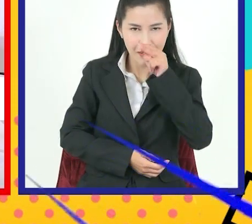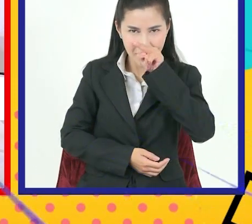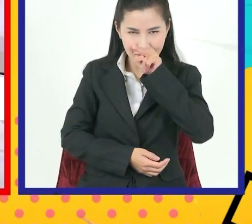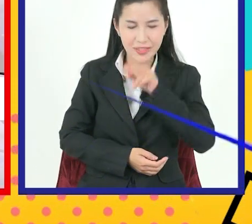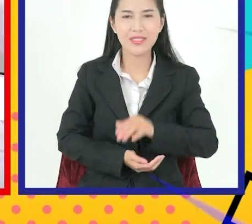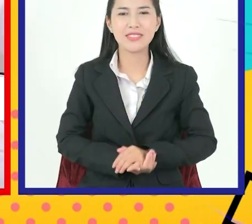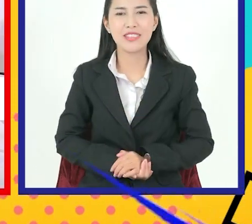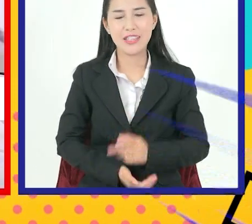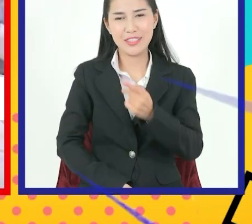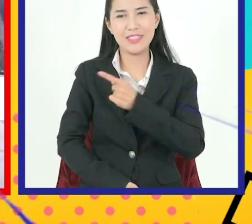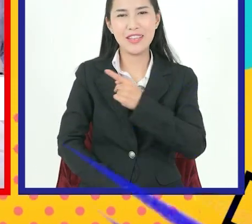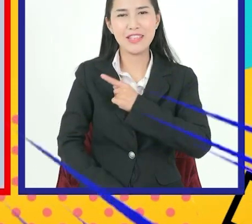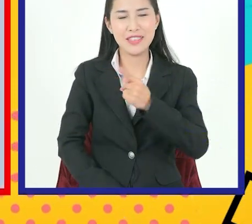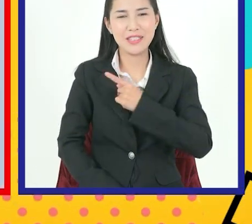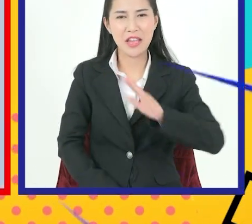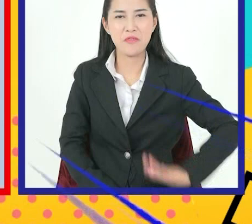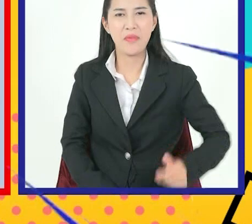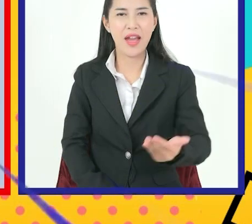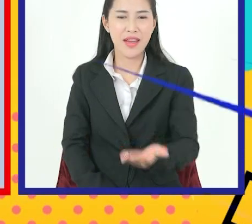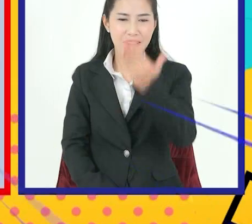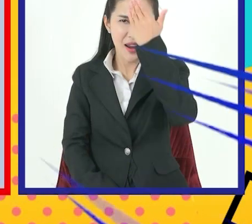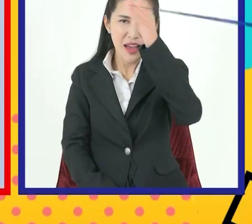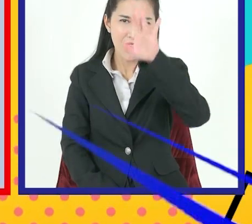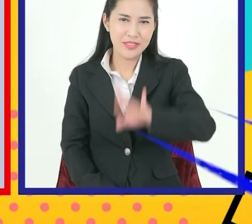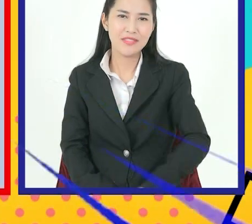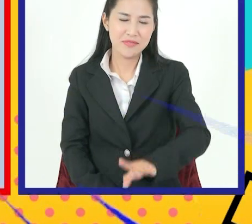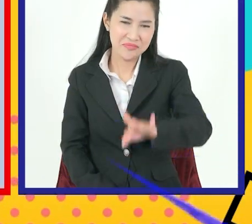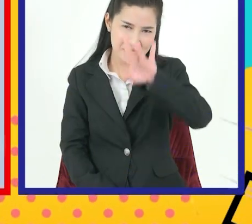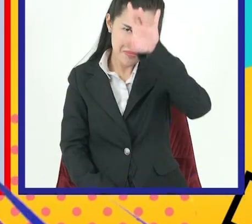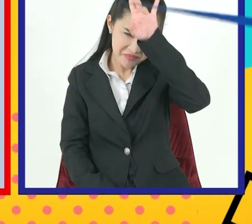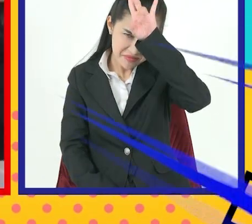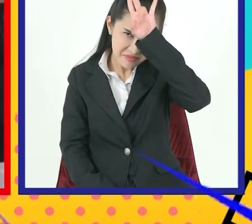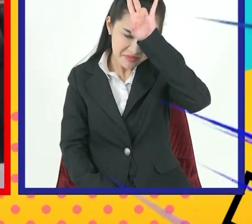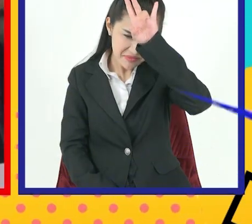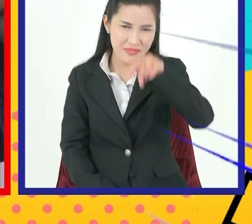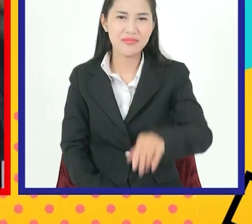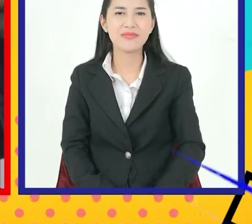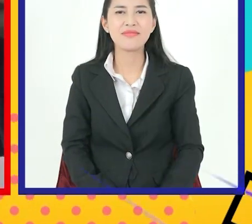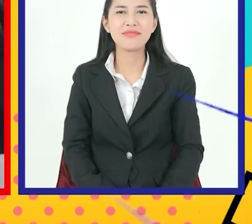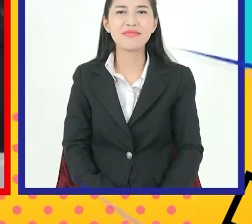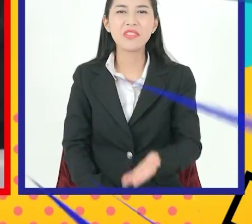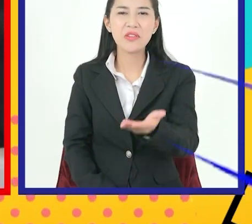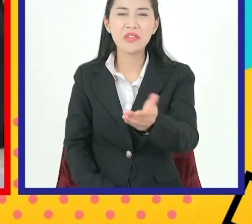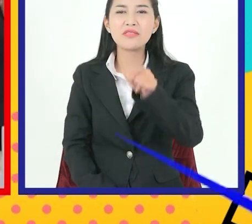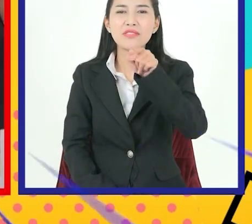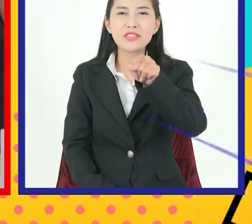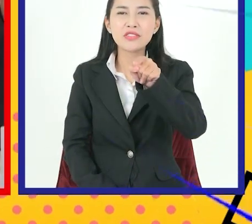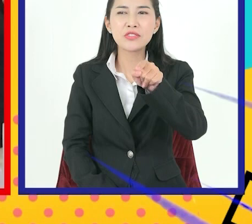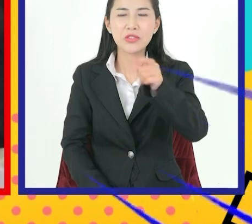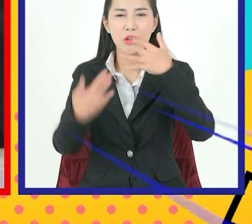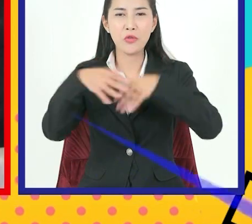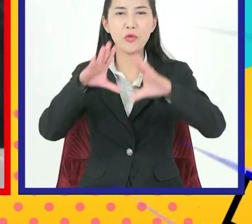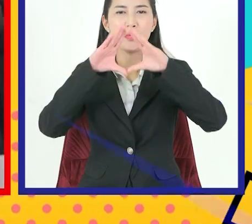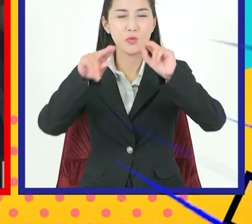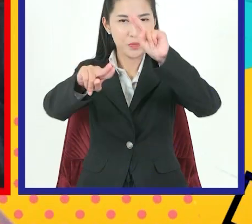แกงใจหมาหน้าเซเว่นหน่อยครับขอขอขอความกรุณาท่านสั่งผู้เข้าร่วมประชุมนั่งลง้วย